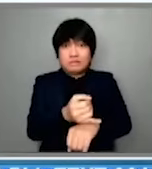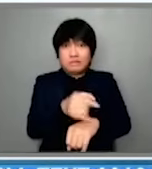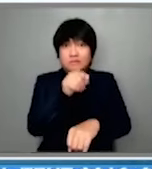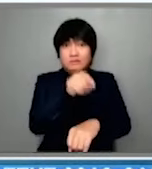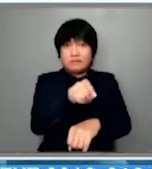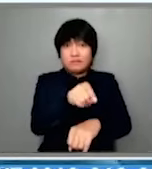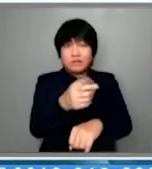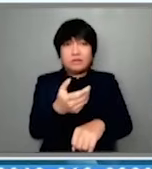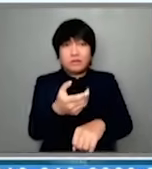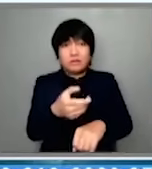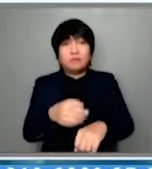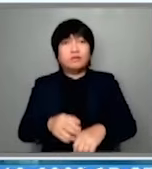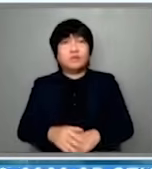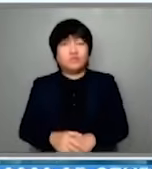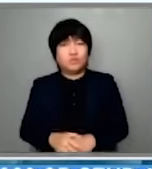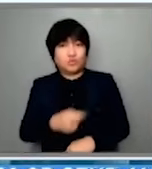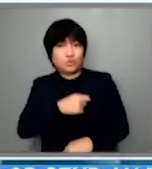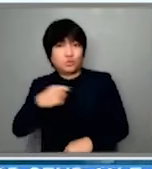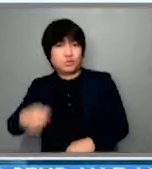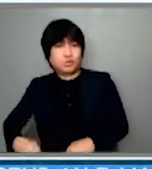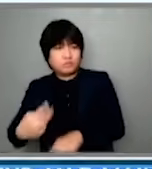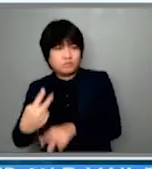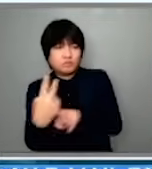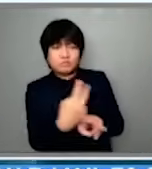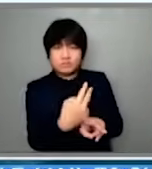sa Mischief Reef.